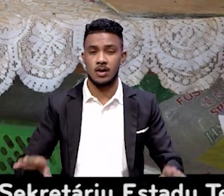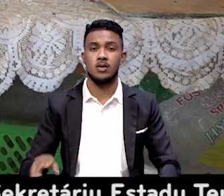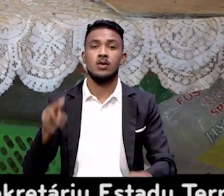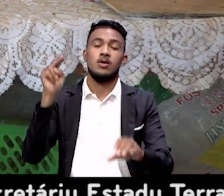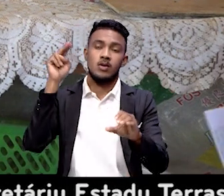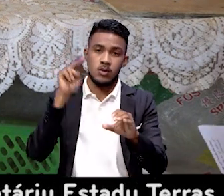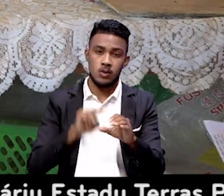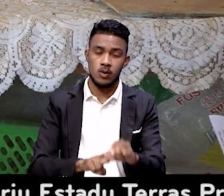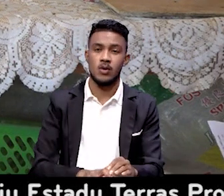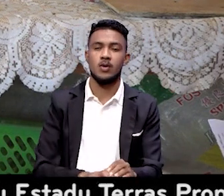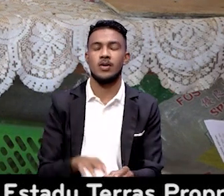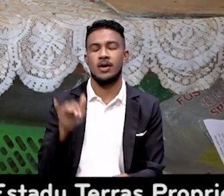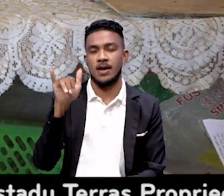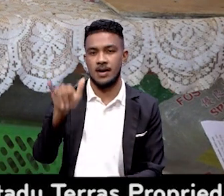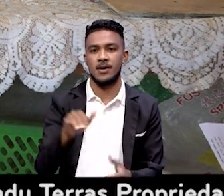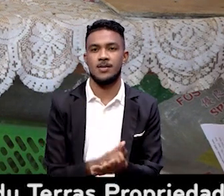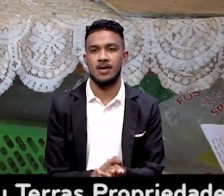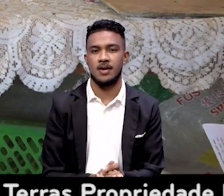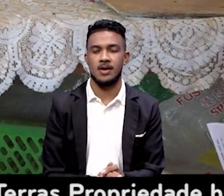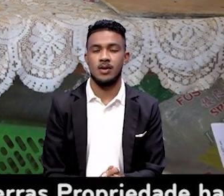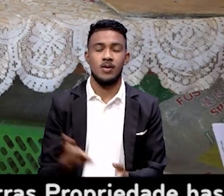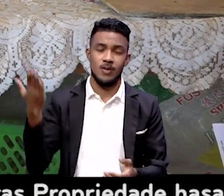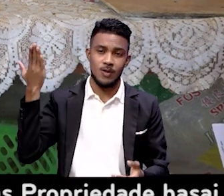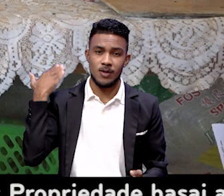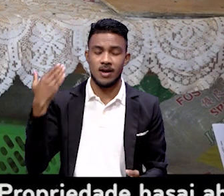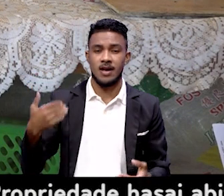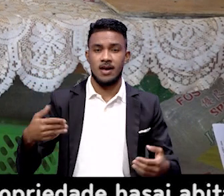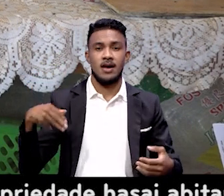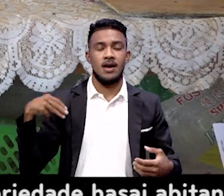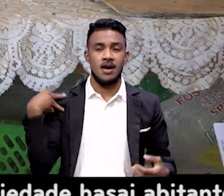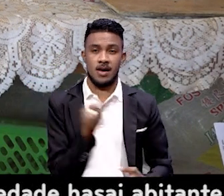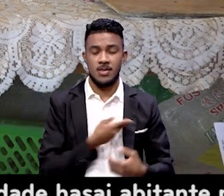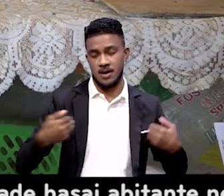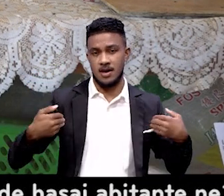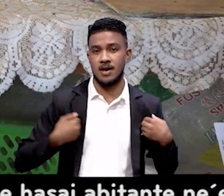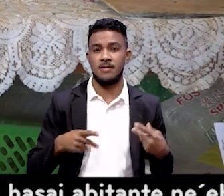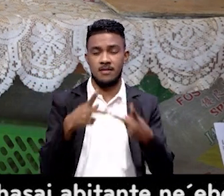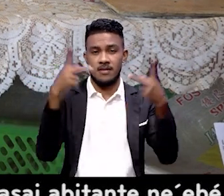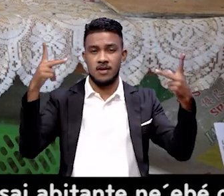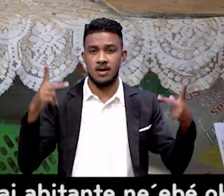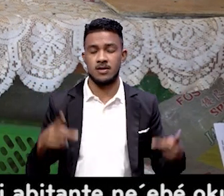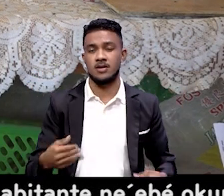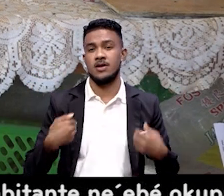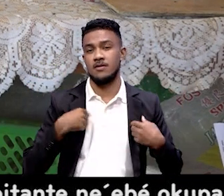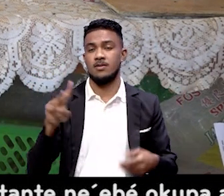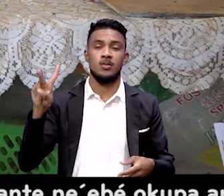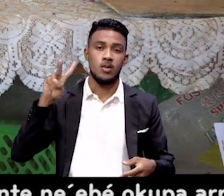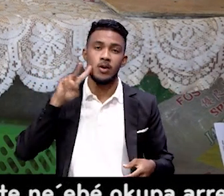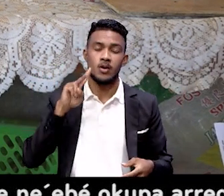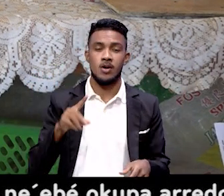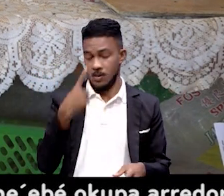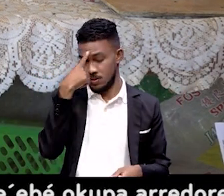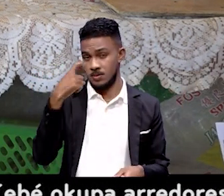antes ni amaya kios. Ya kios, ya moro, pan helam tambah rai takah hutus helne. Korita, pokan na